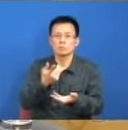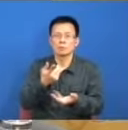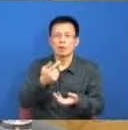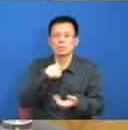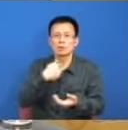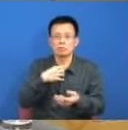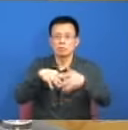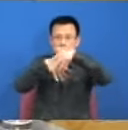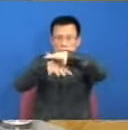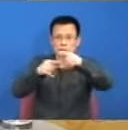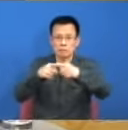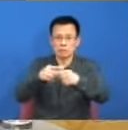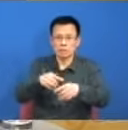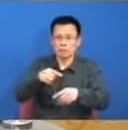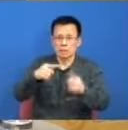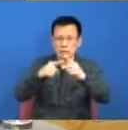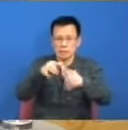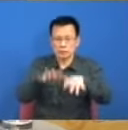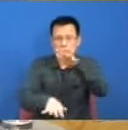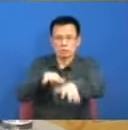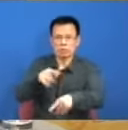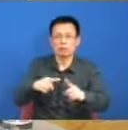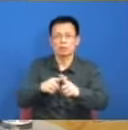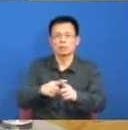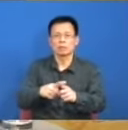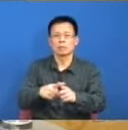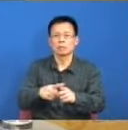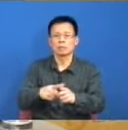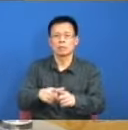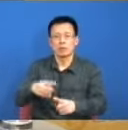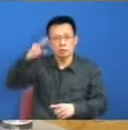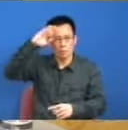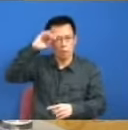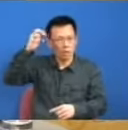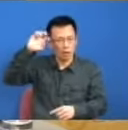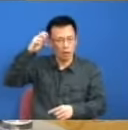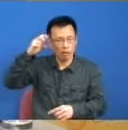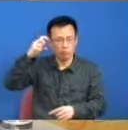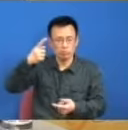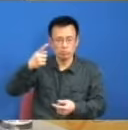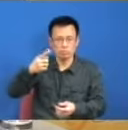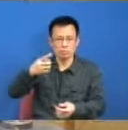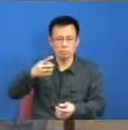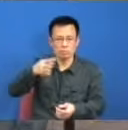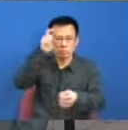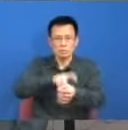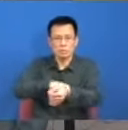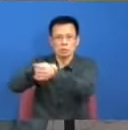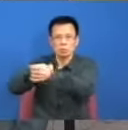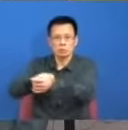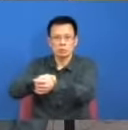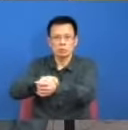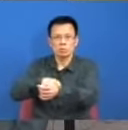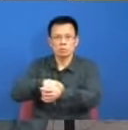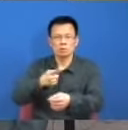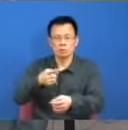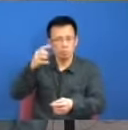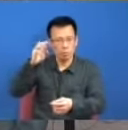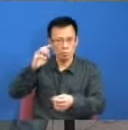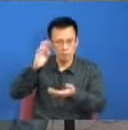咧？咁即係警方喺考慮執法嘅時候嗰、那個着眼點又係咩咧？咁樣即係點解會